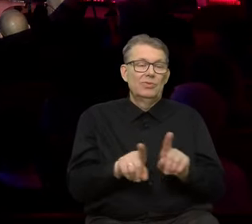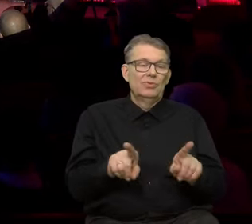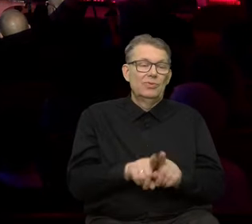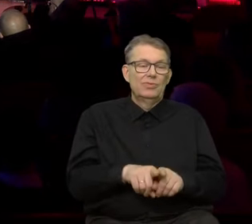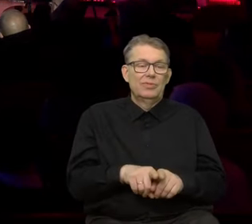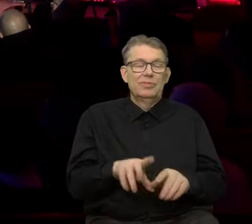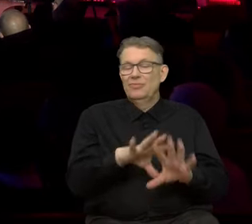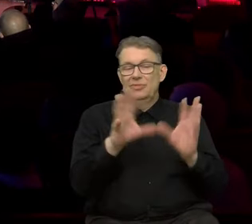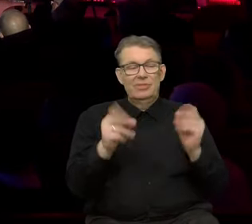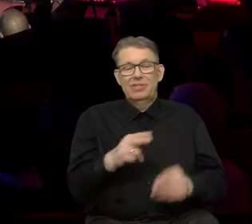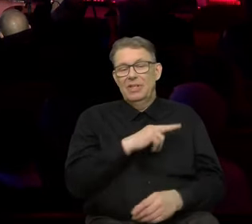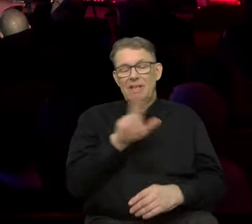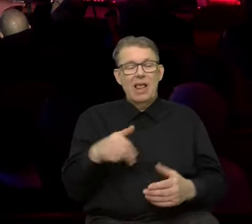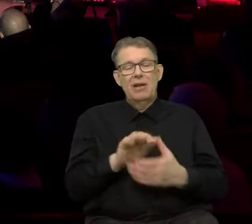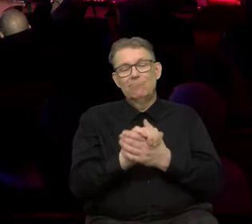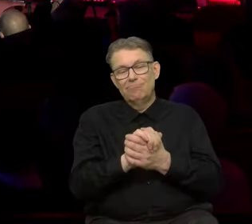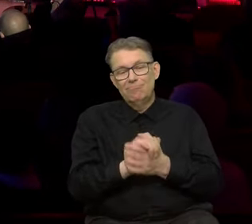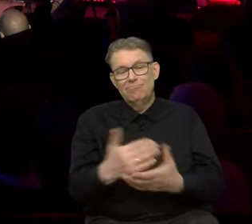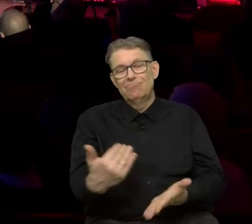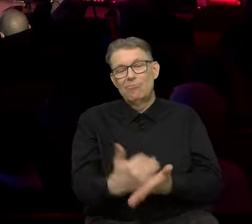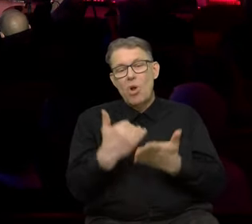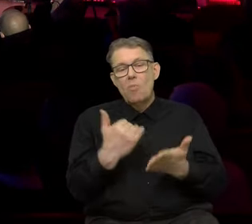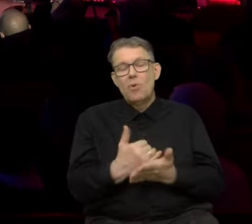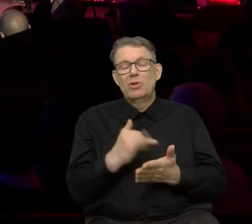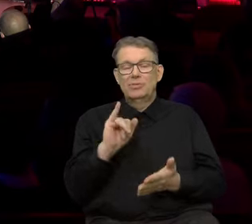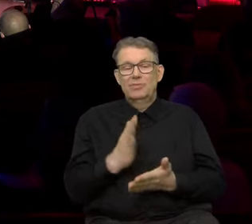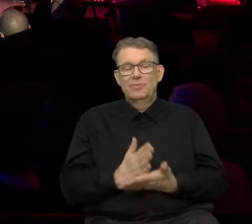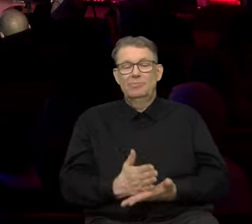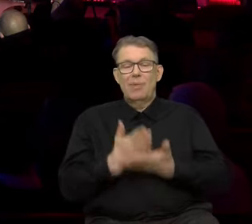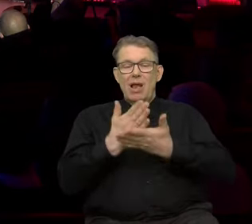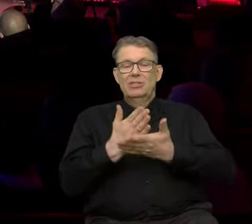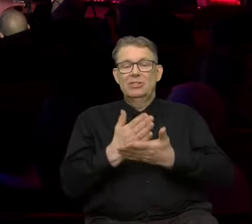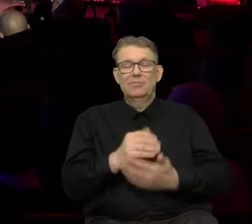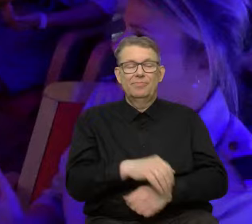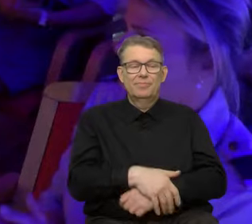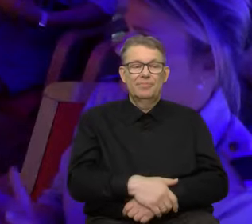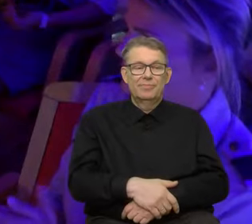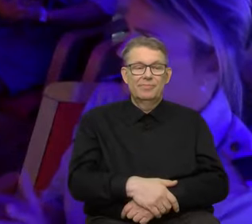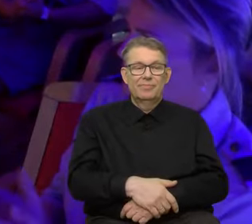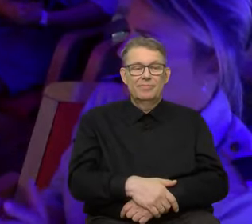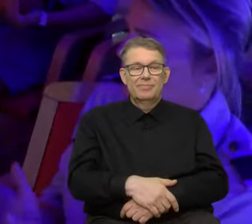wszystkim naszym przyjaciołom za pomoc i wsparcie.